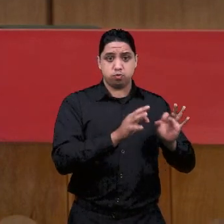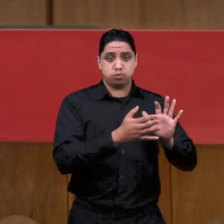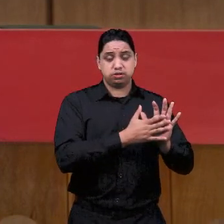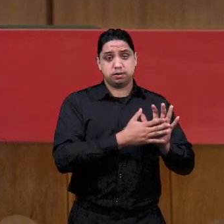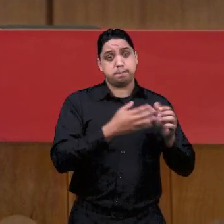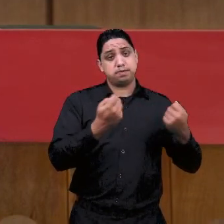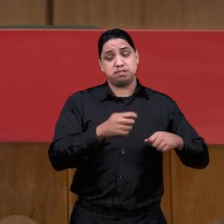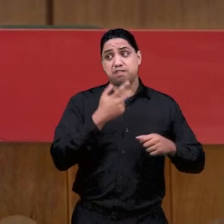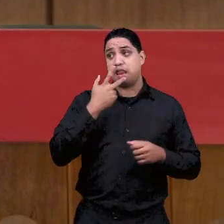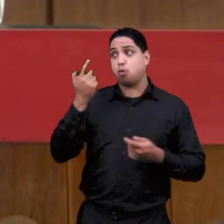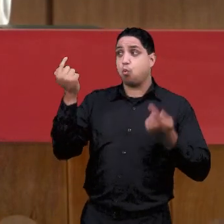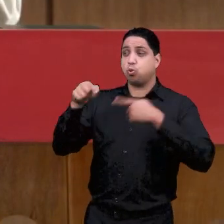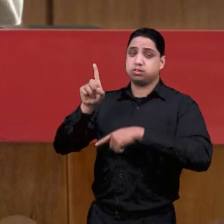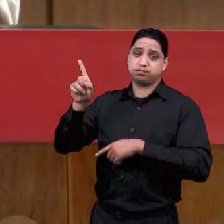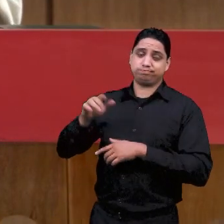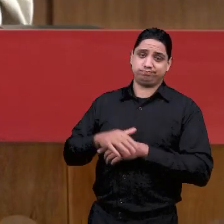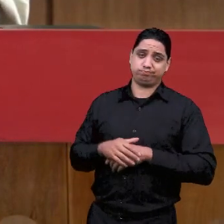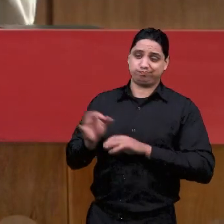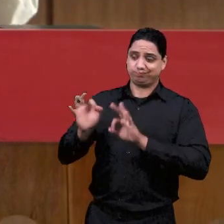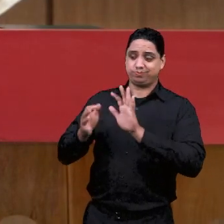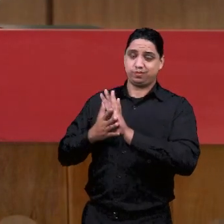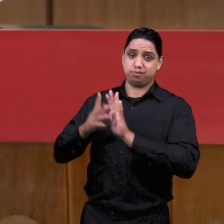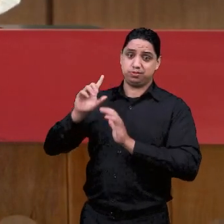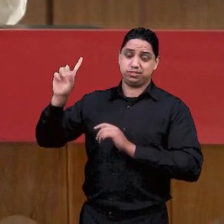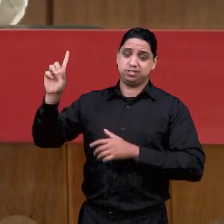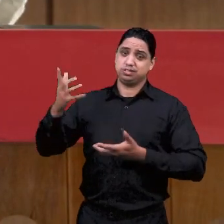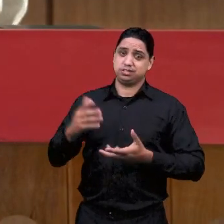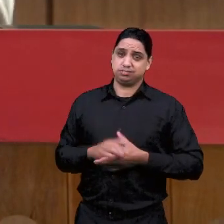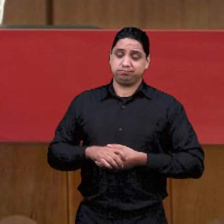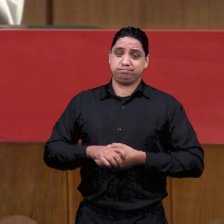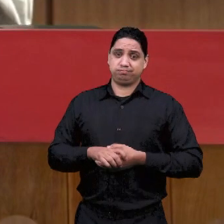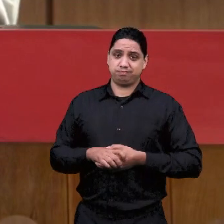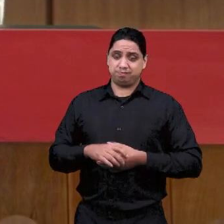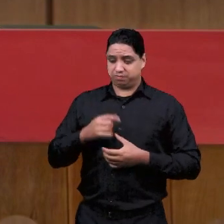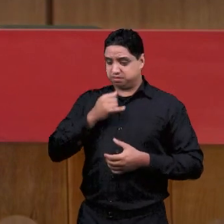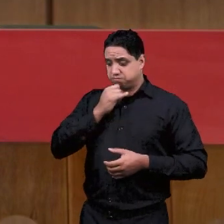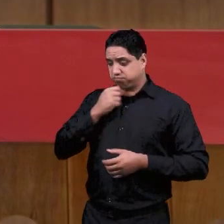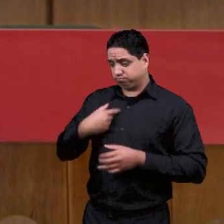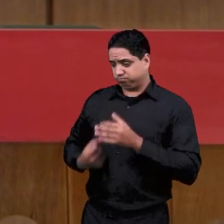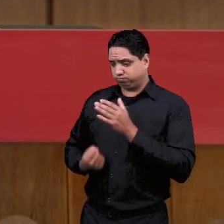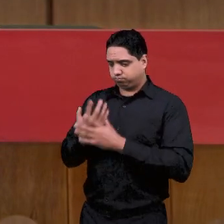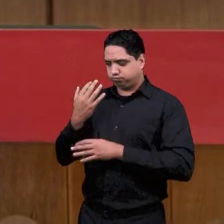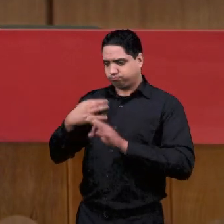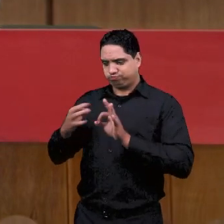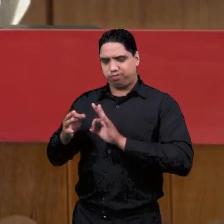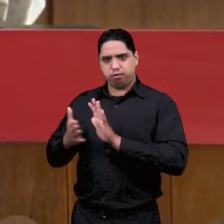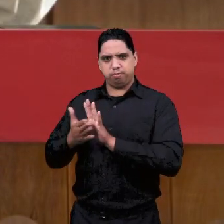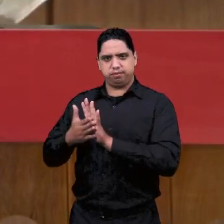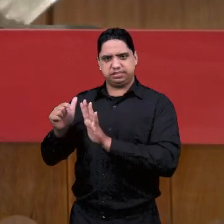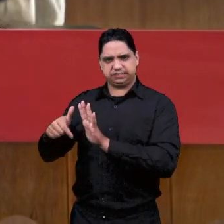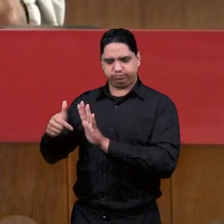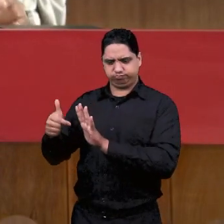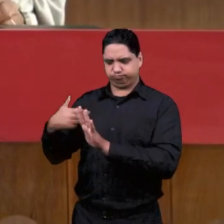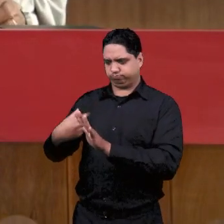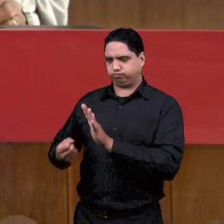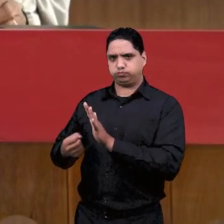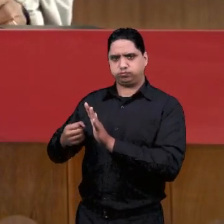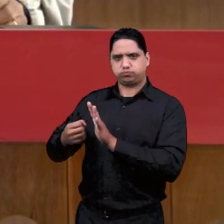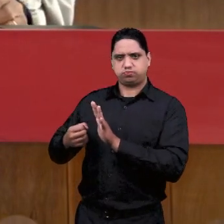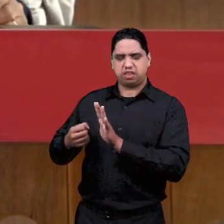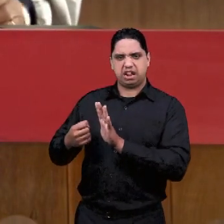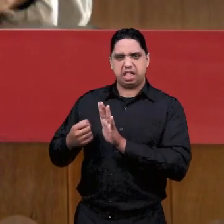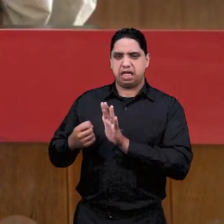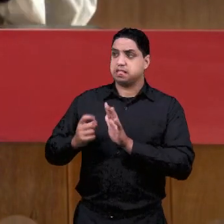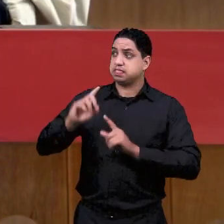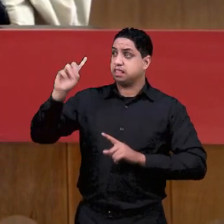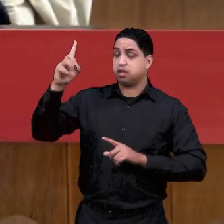projet réel. Il doit inventer des choses. Les personnes, elles prennent un verset et